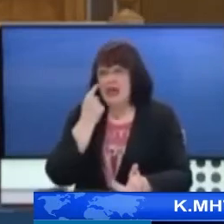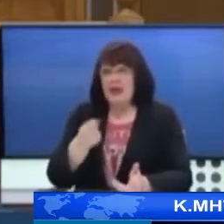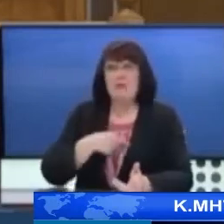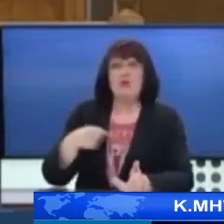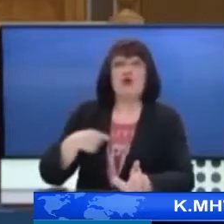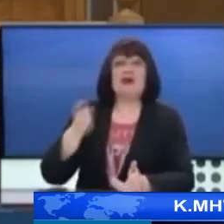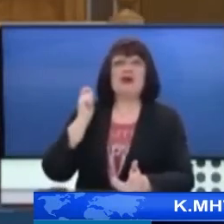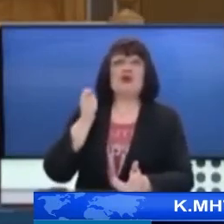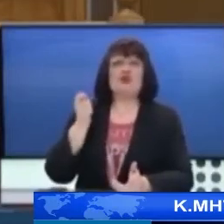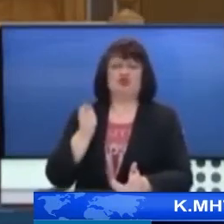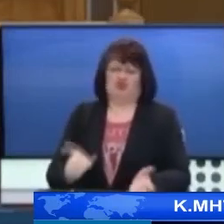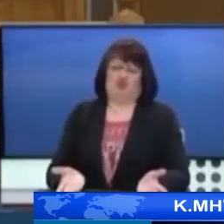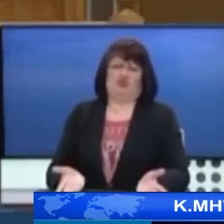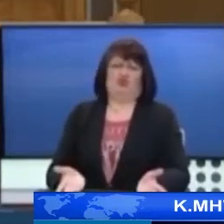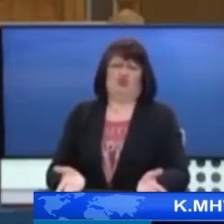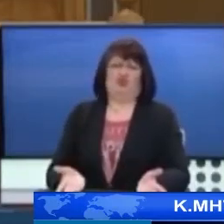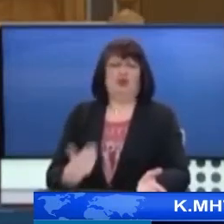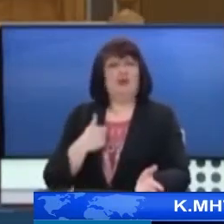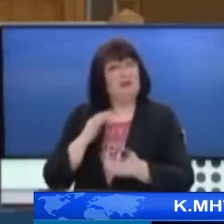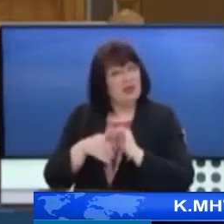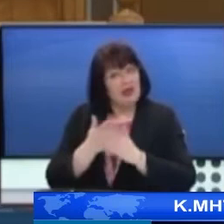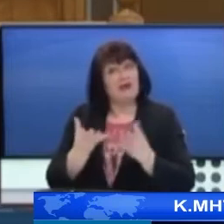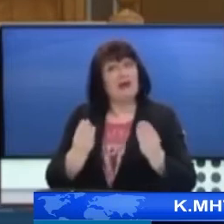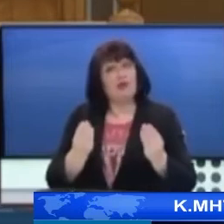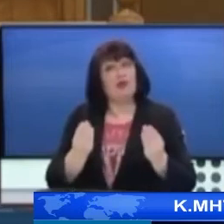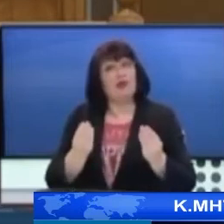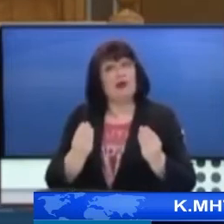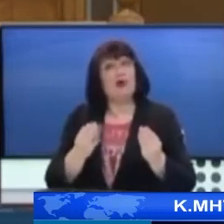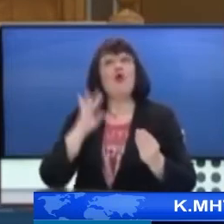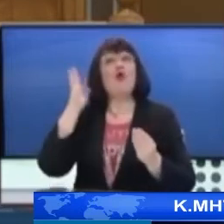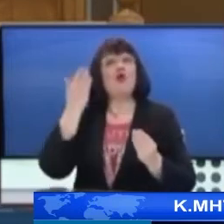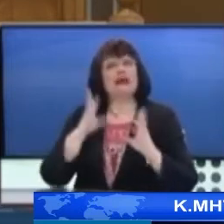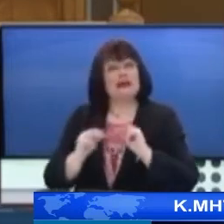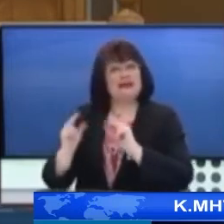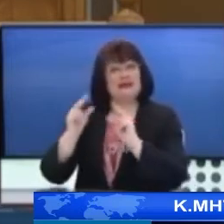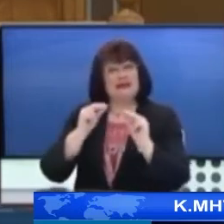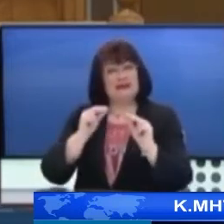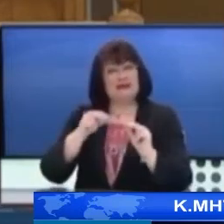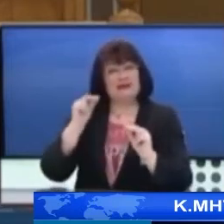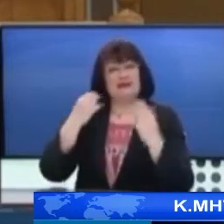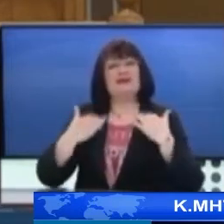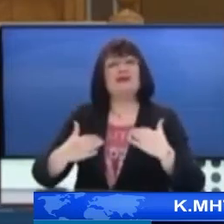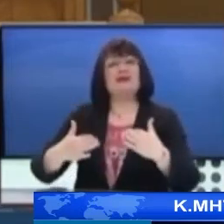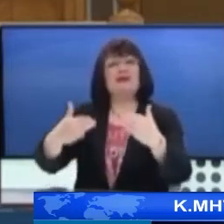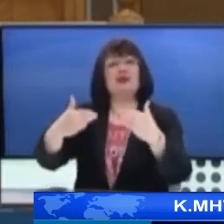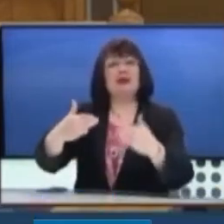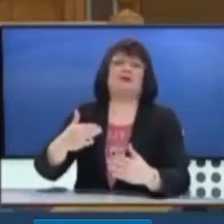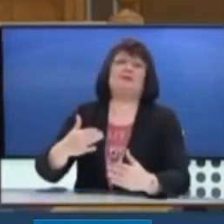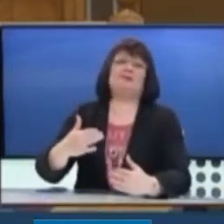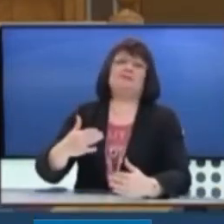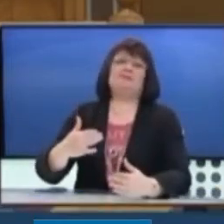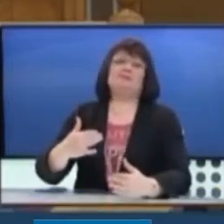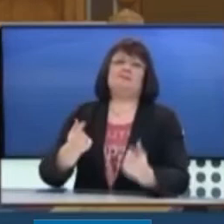είδα πολιτικούς αρχηγούς να το αφορίζουν, θα με ενδιαφέρει πάρα πολύ όταν θα γίνει η συζήτηση και σε πρώτη φάση θα γίνει στη Βουλή σε